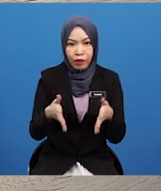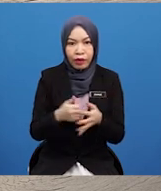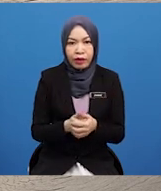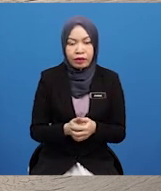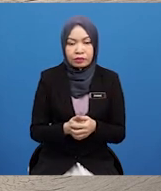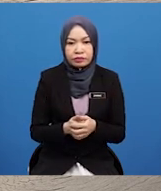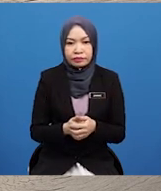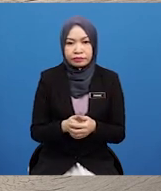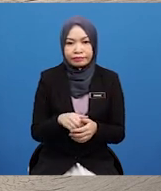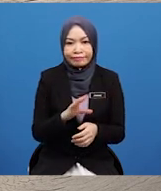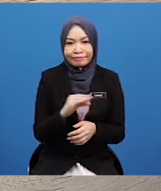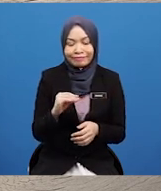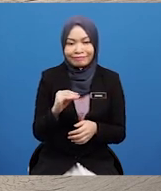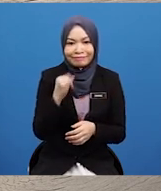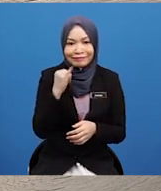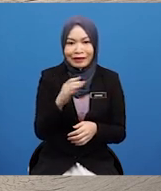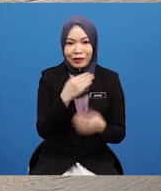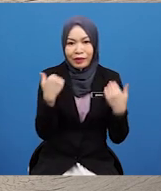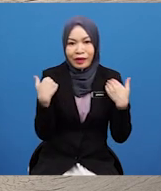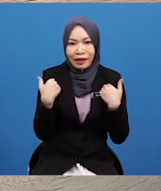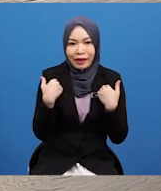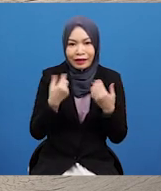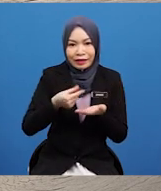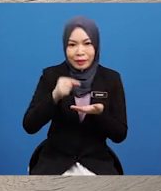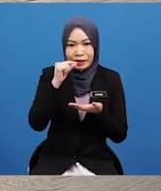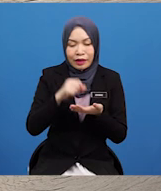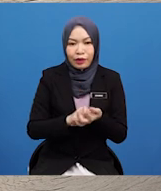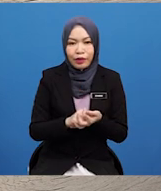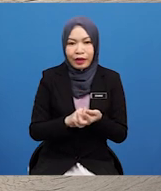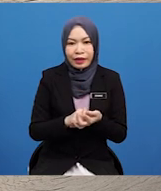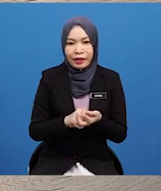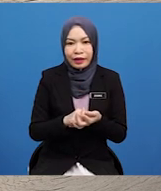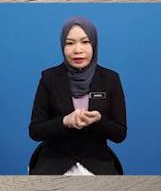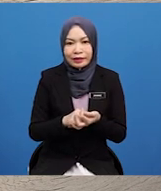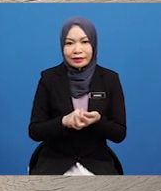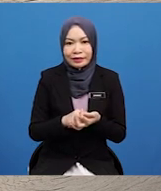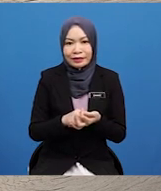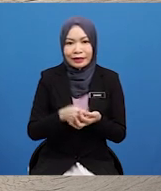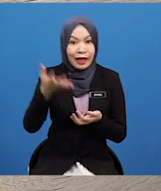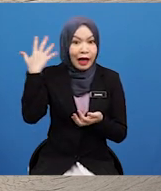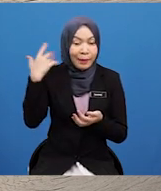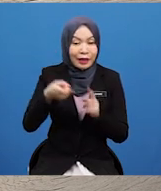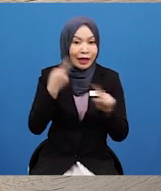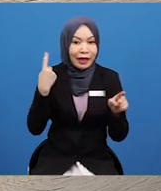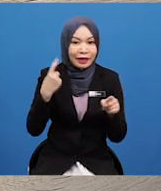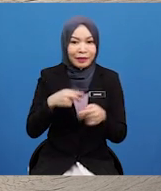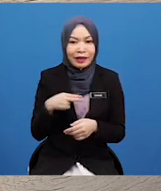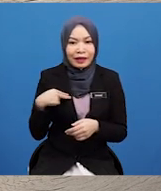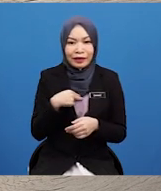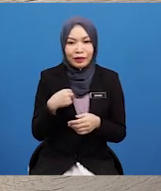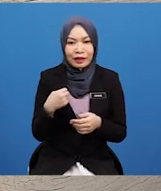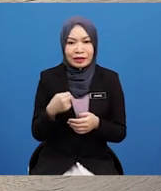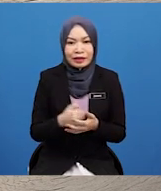antik dari Indonesia. D. Para pelajar-pelajar diminta mendengar ceramah tentang